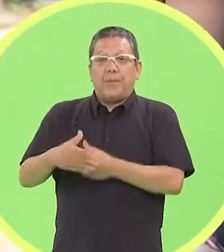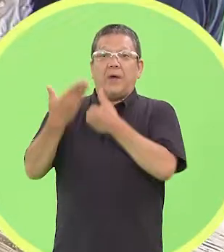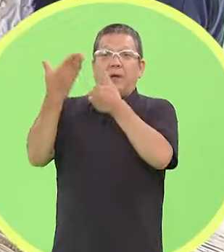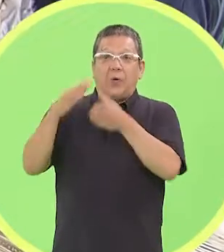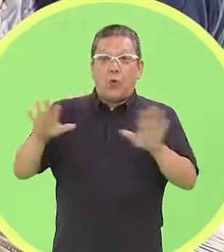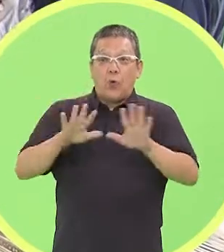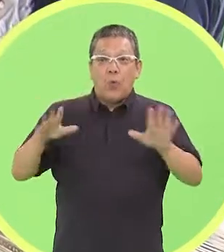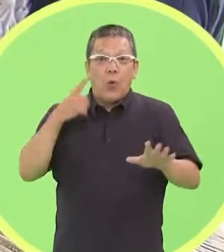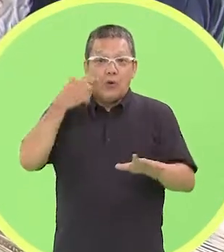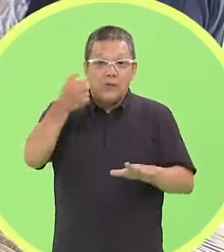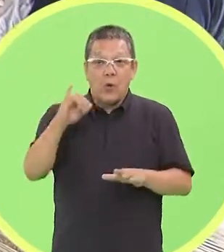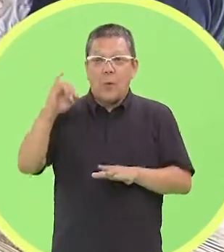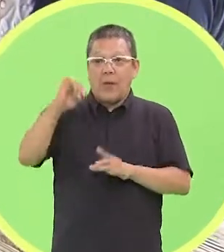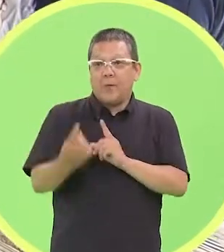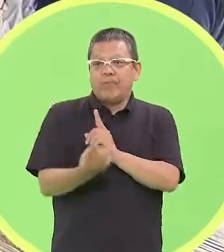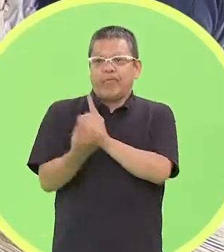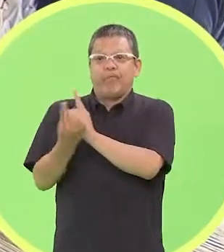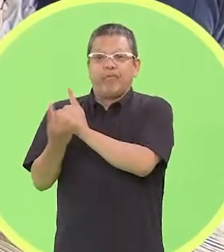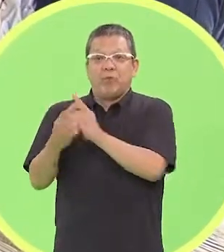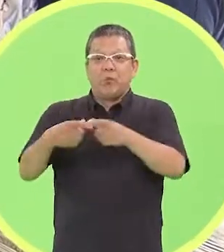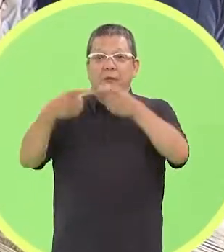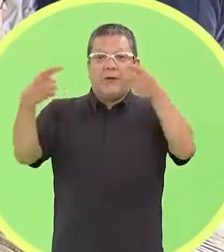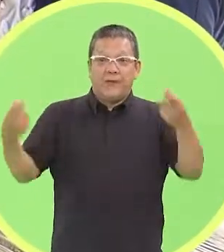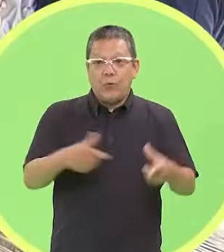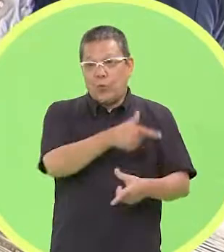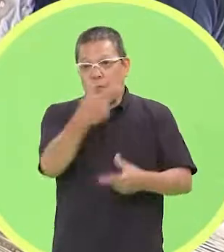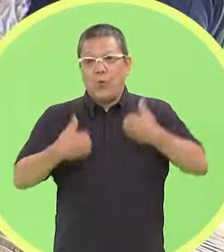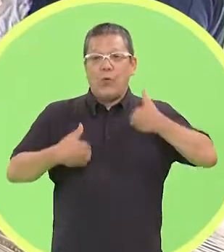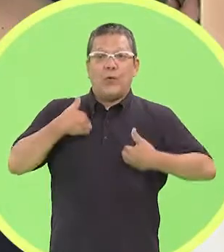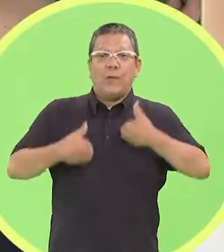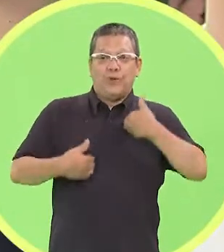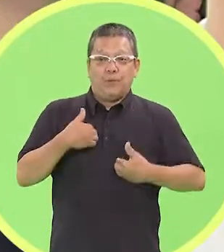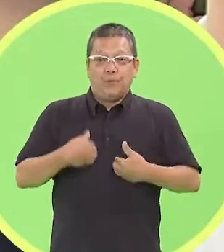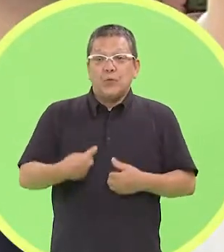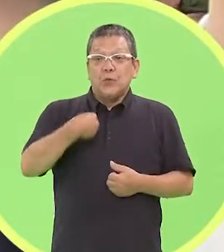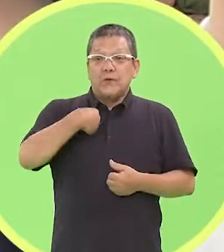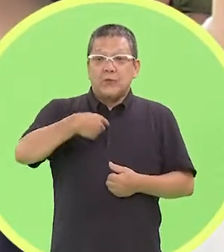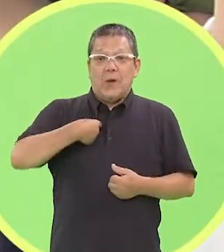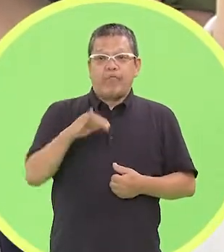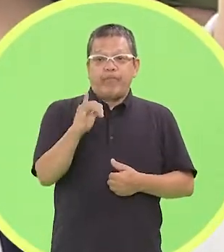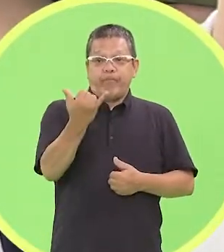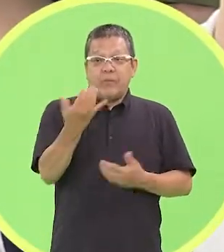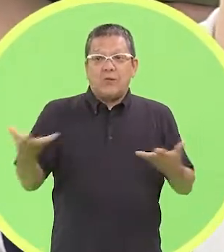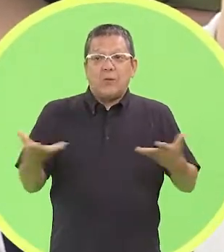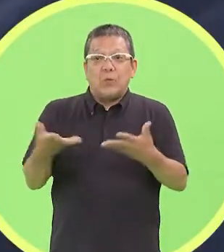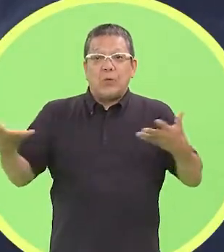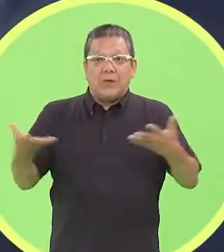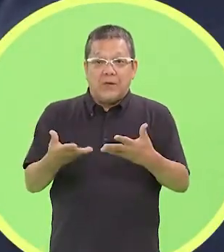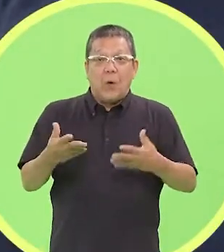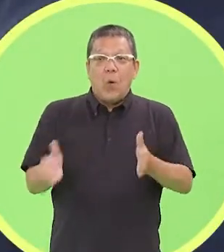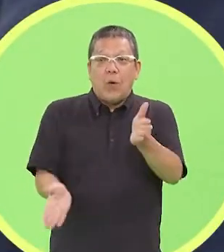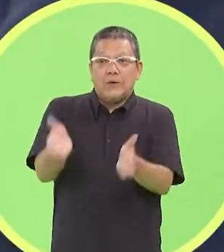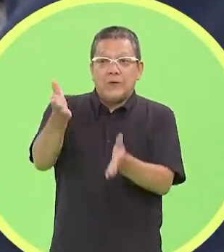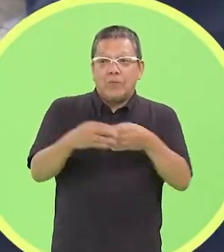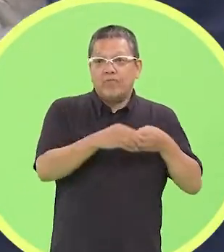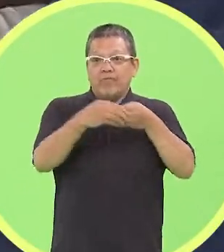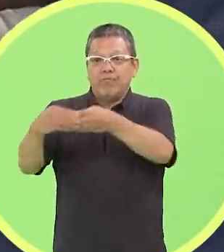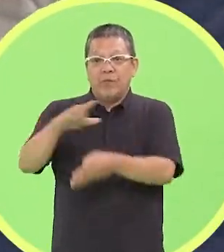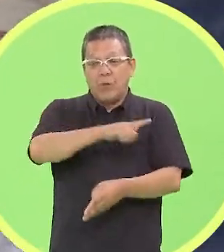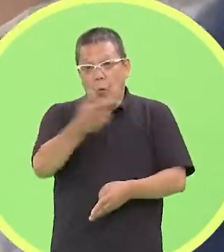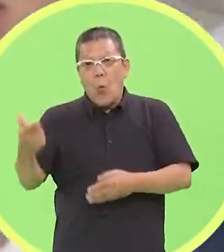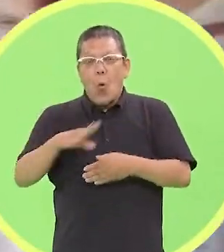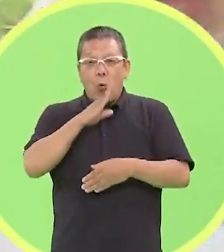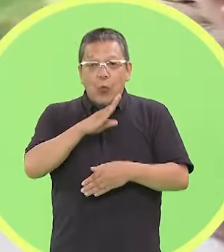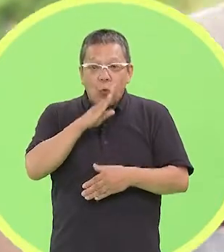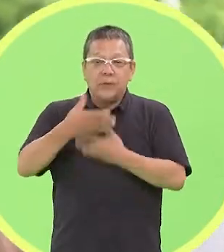供たちもおじいちゃんおばあちゃんに会える機会が増えてとても喜んでます。 うちは共働きなので保育園のお迎えなど本当